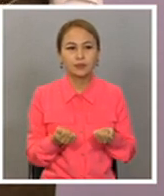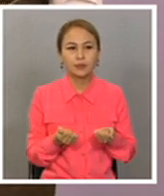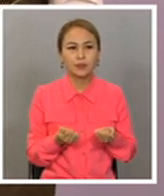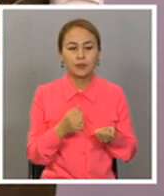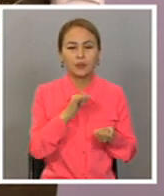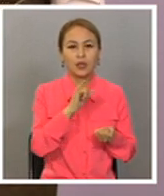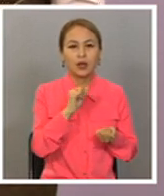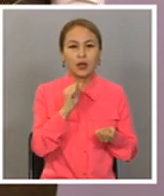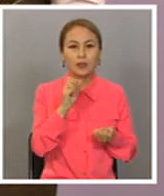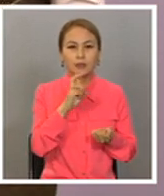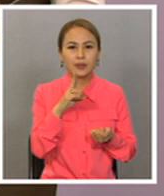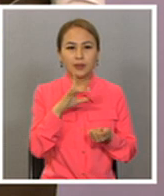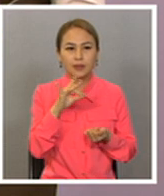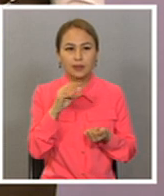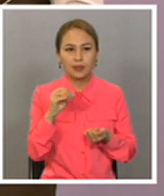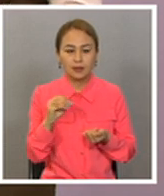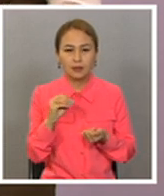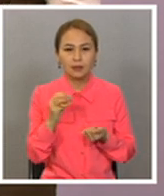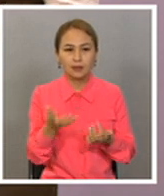Әбдіре аламыз.